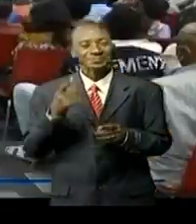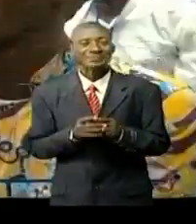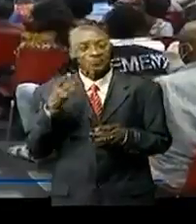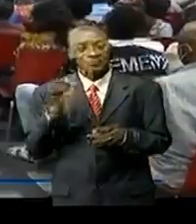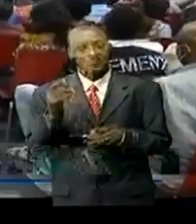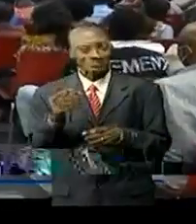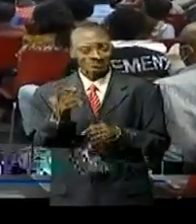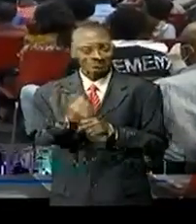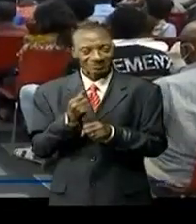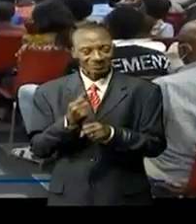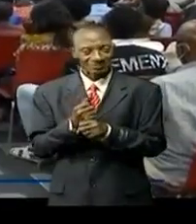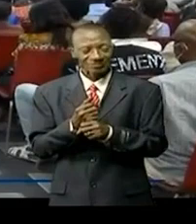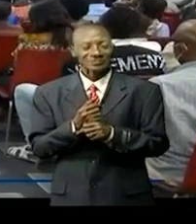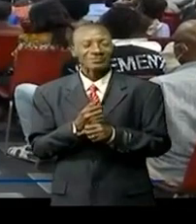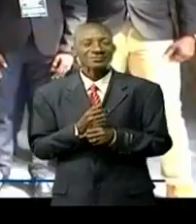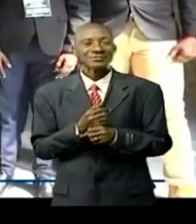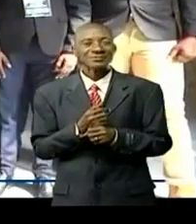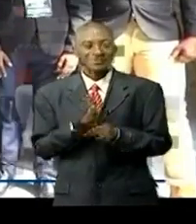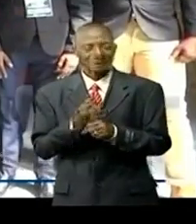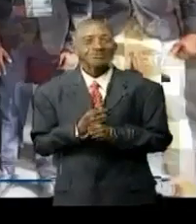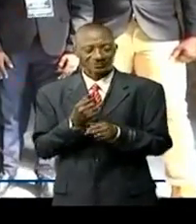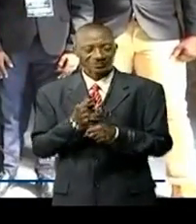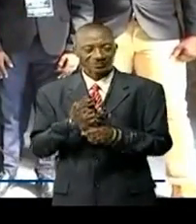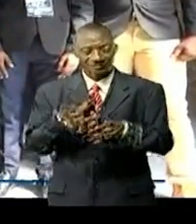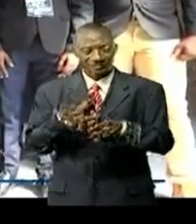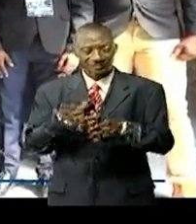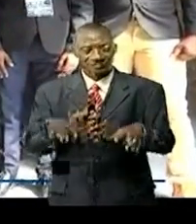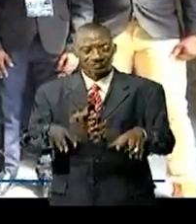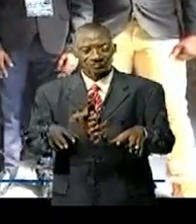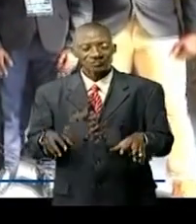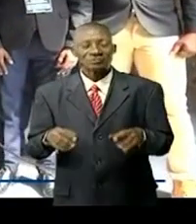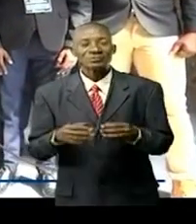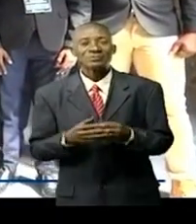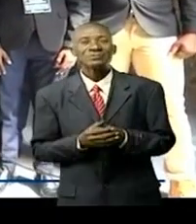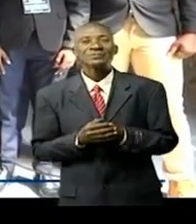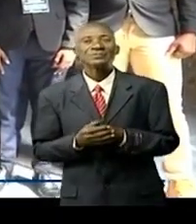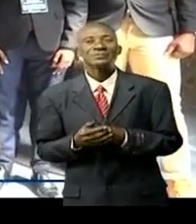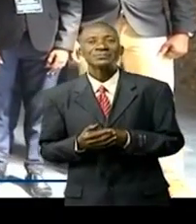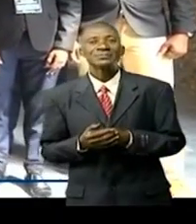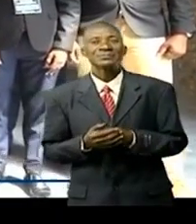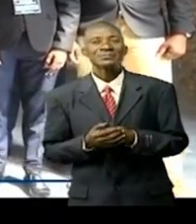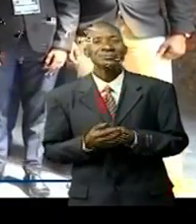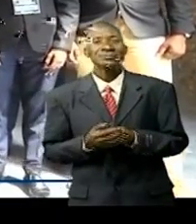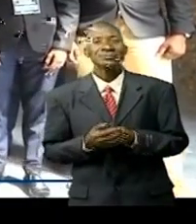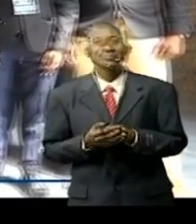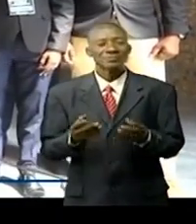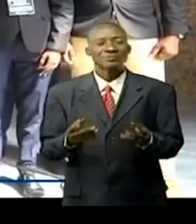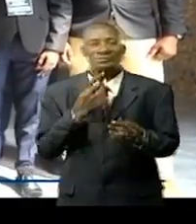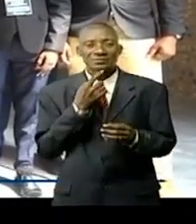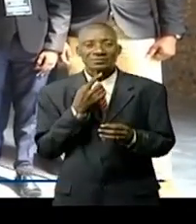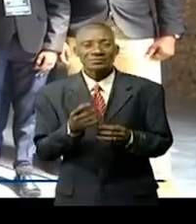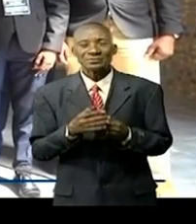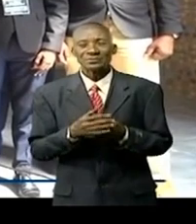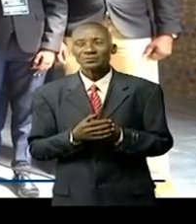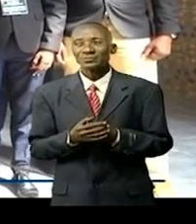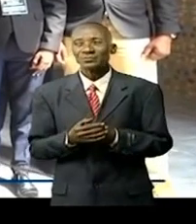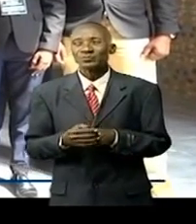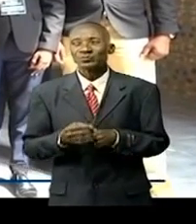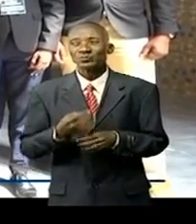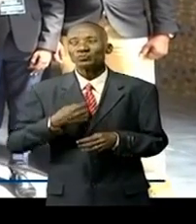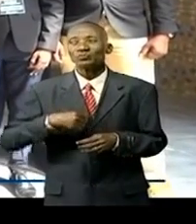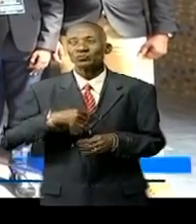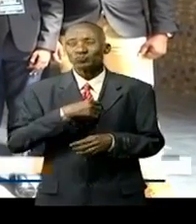développer la RDC. L'idée, c'était de pouvoir faire une ligne de démarcation. Parce qu'il y a plus de 60 ans passés, des jeunes comme